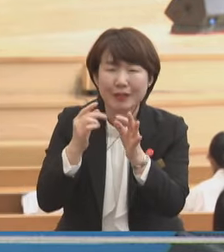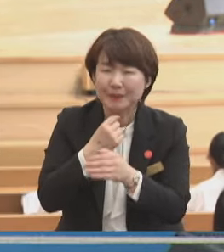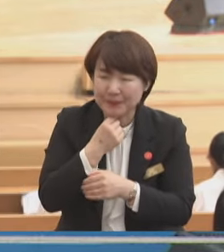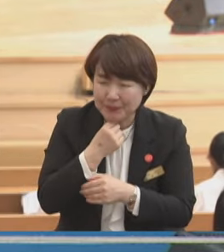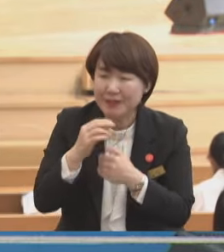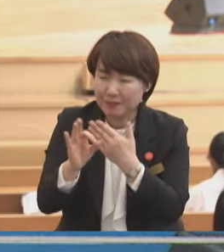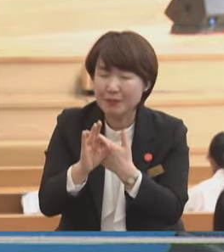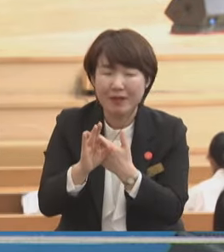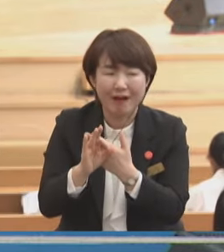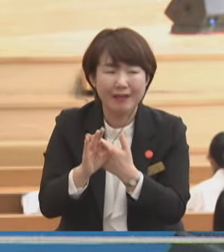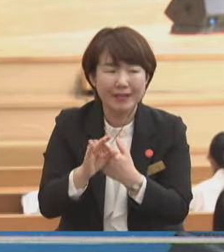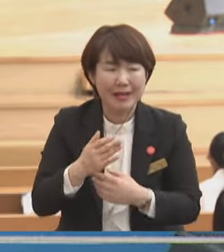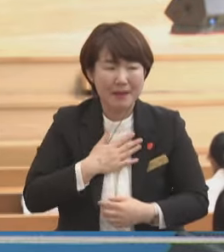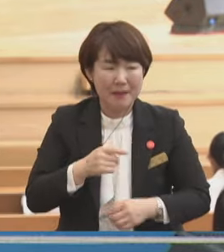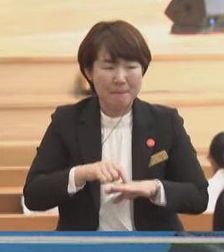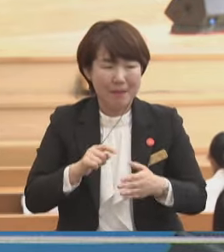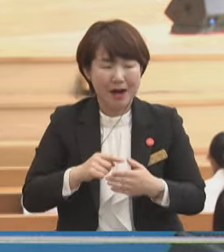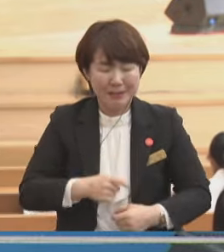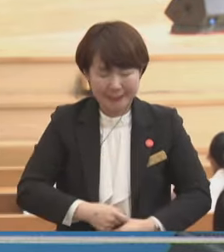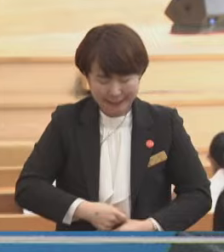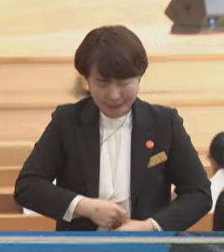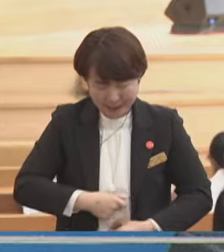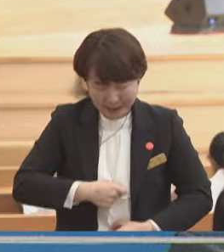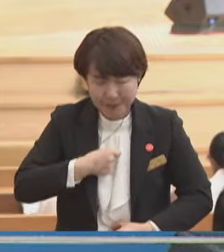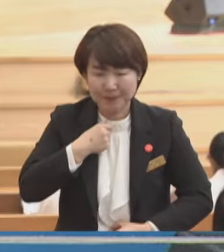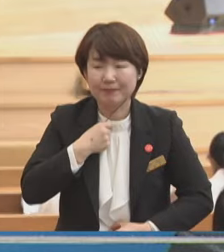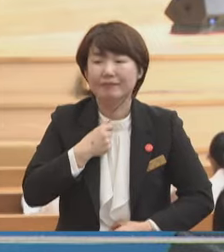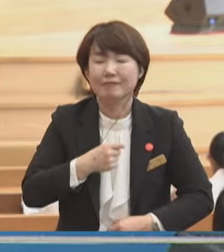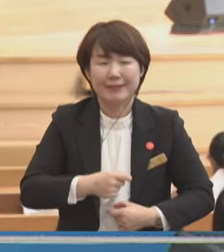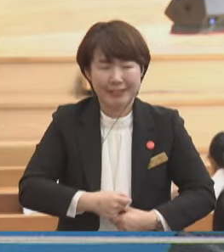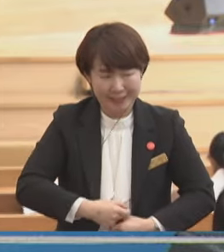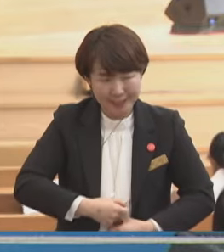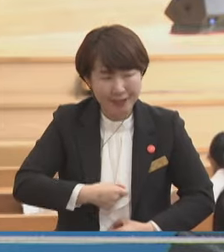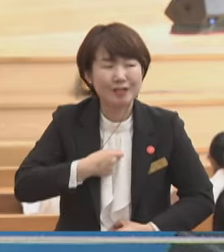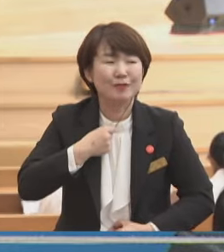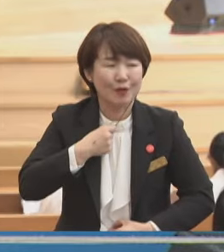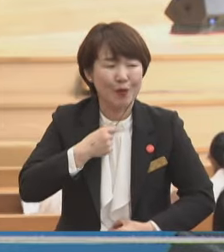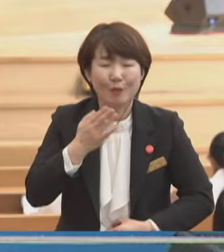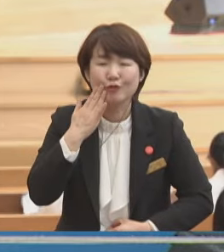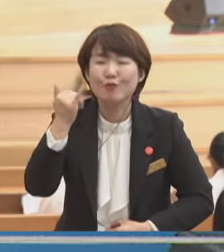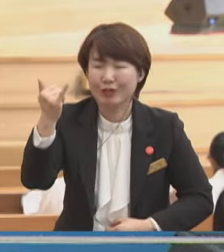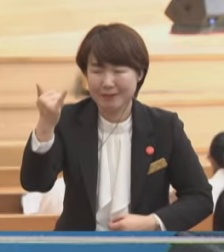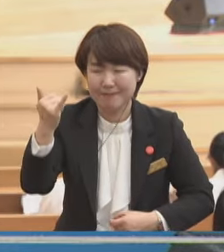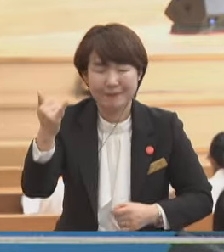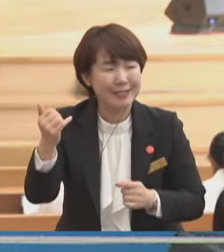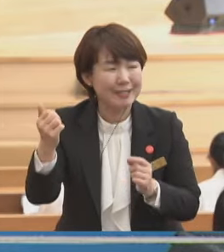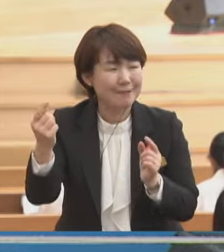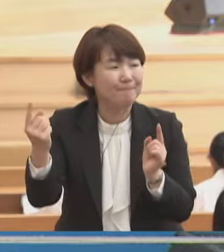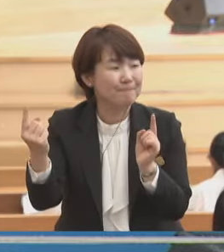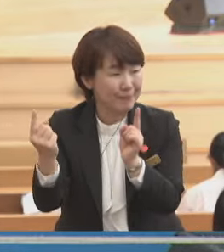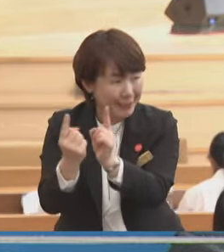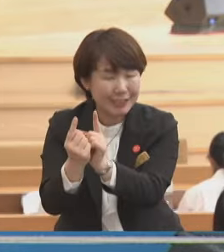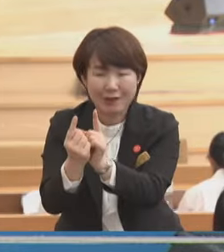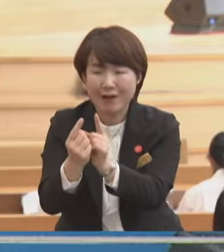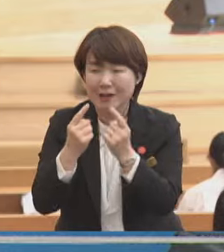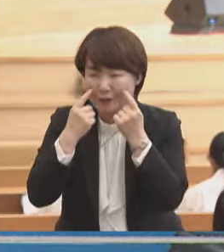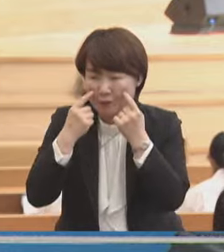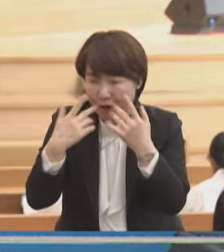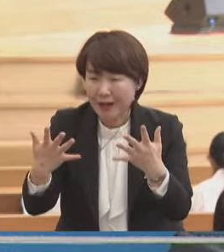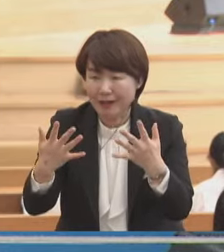진심으로 다가가라고 진심으로 다가가서 정확하게 마음의 소원을